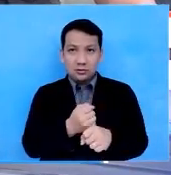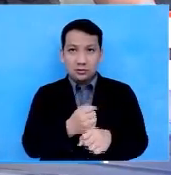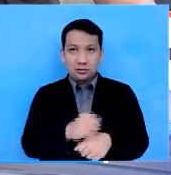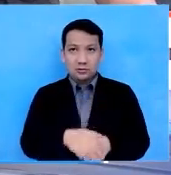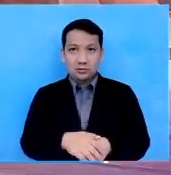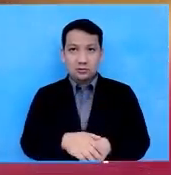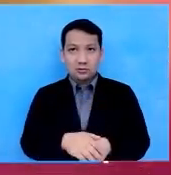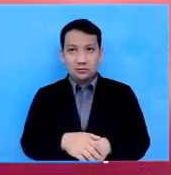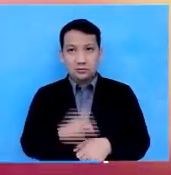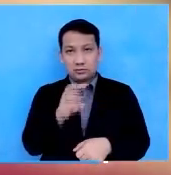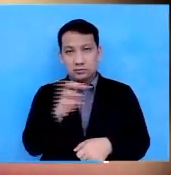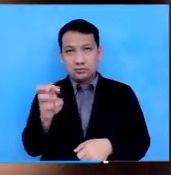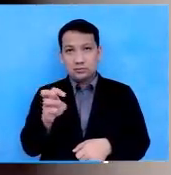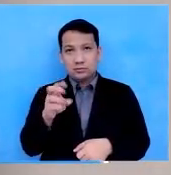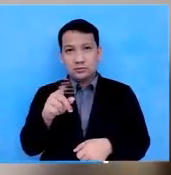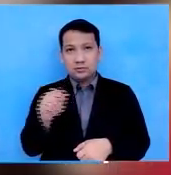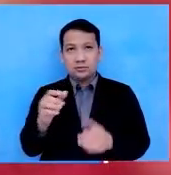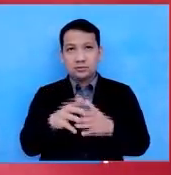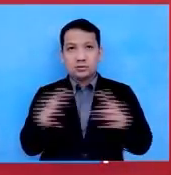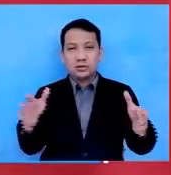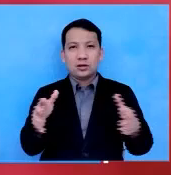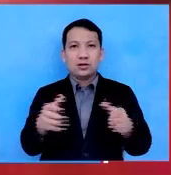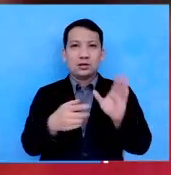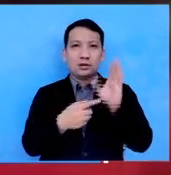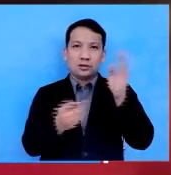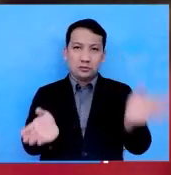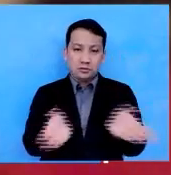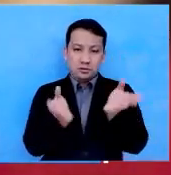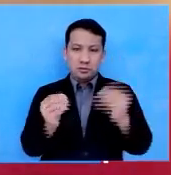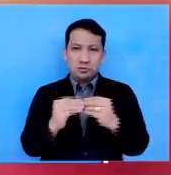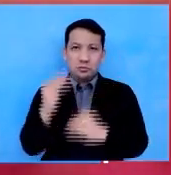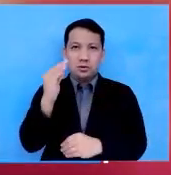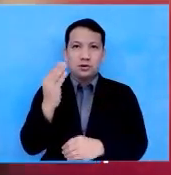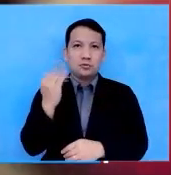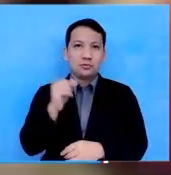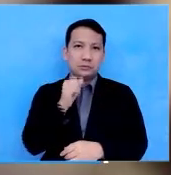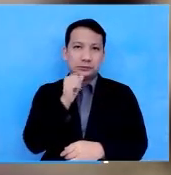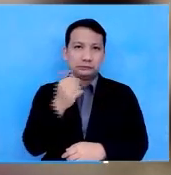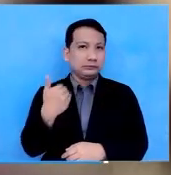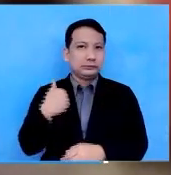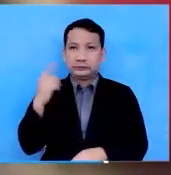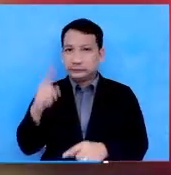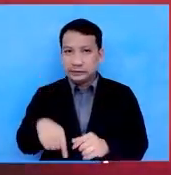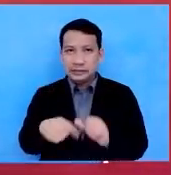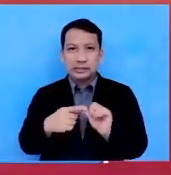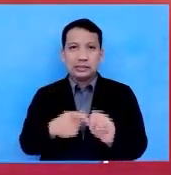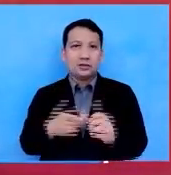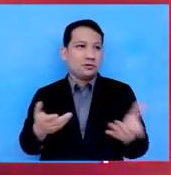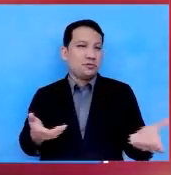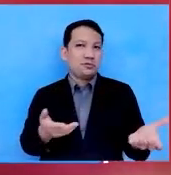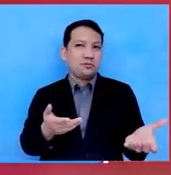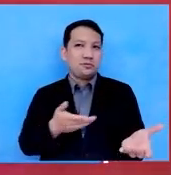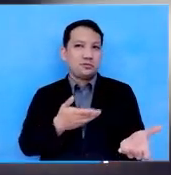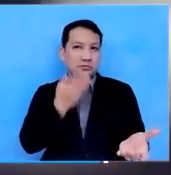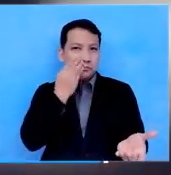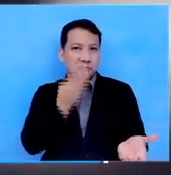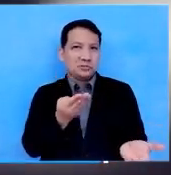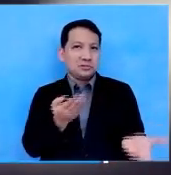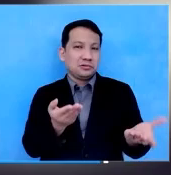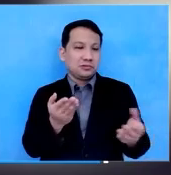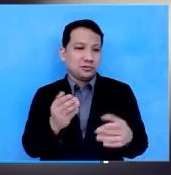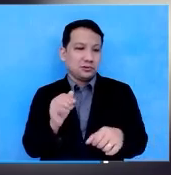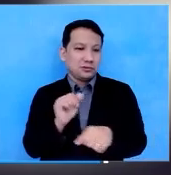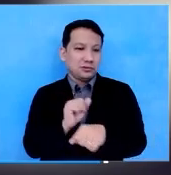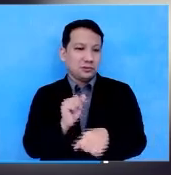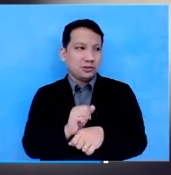diba? Yan sa TikTok. Sobrang dami po. Actually, yun po yung nagpupush sa akin pag minsan na parang hindi ka talaga wala kang feel na magtrabaho. So, yun po